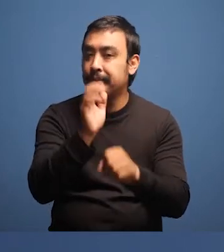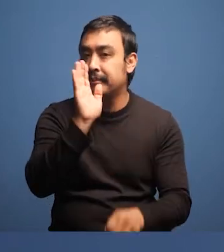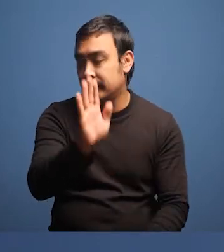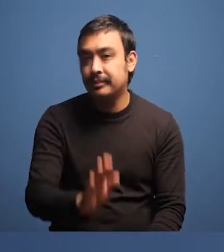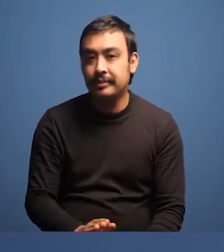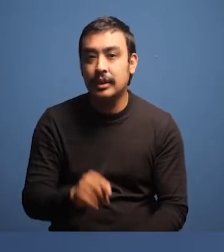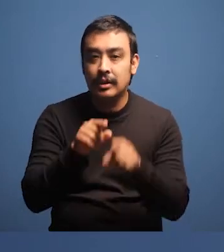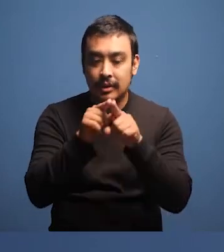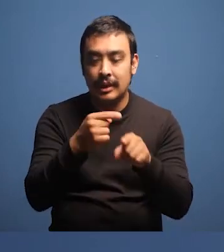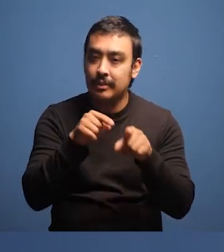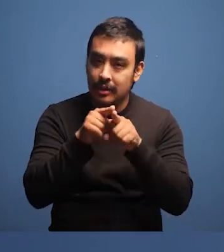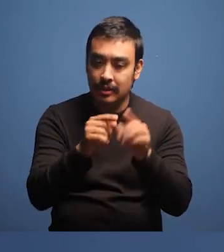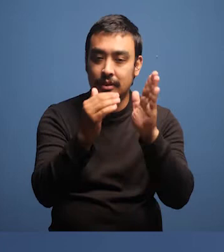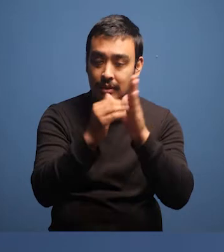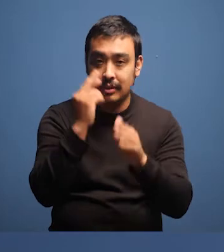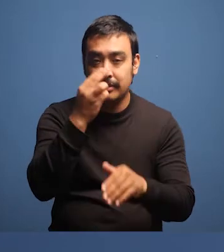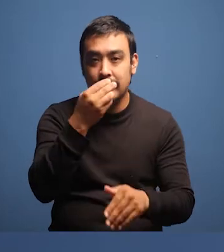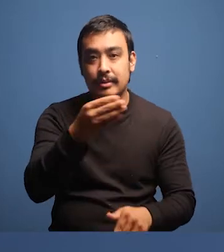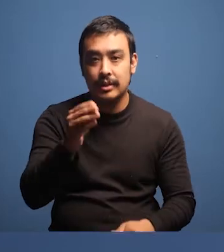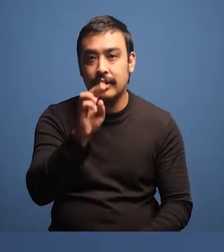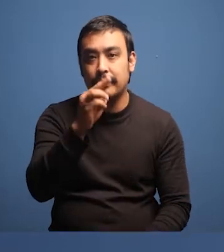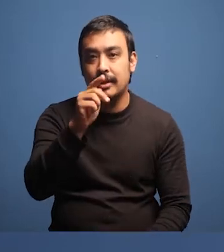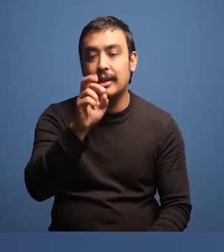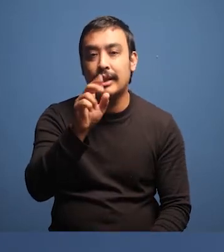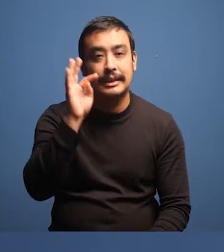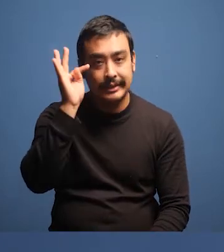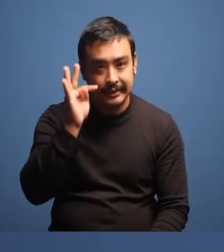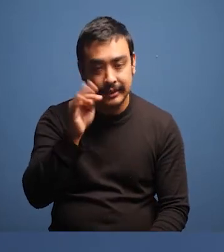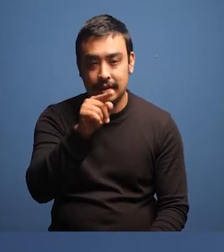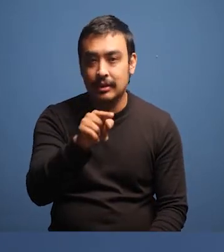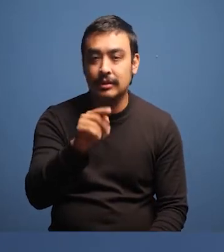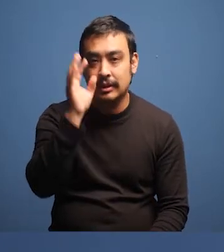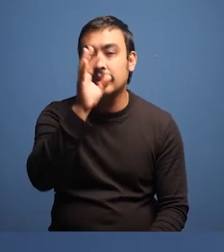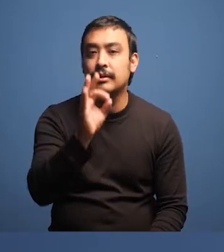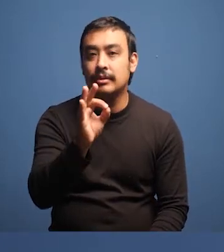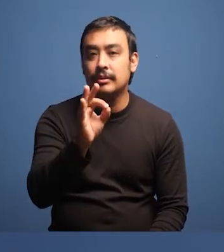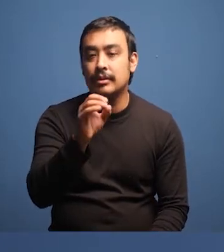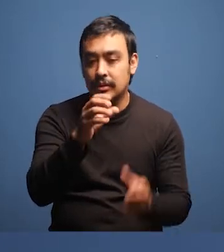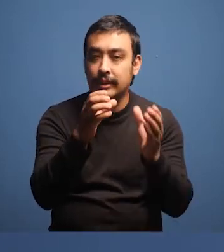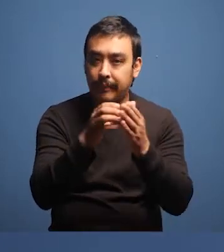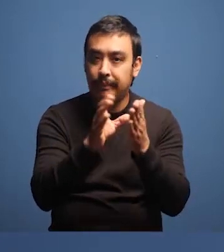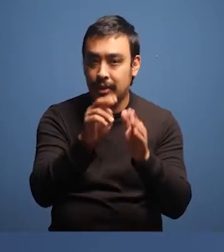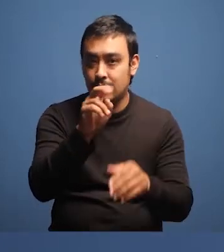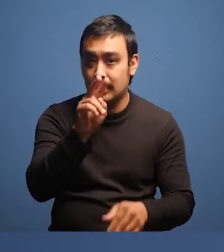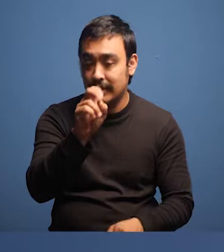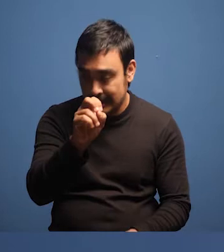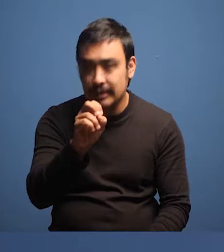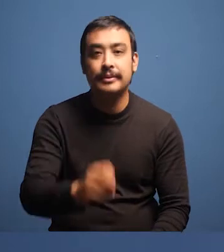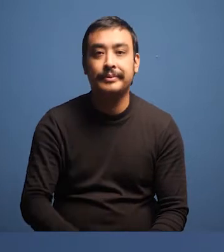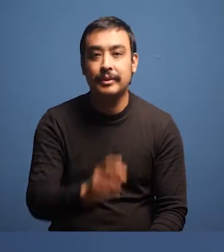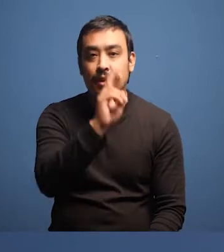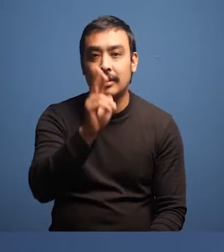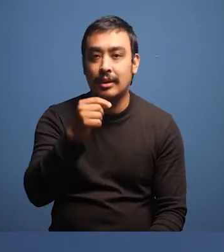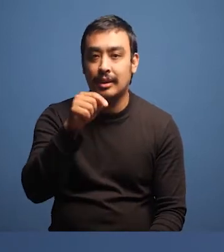छु। साथै आज चाहिँ हामीसँग गेस्टको रूपमा हुनुहुन्छ मन्दिरा श्रेष्ठ, ग्लोकल टिन हिरो 2020